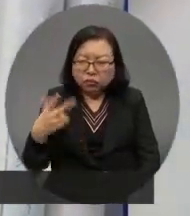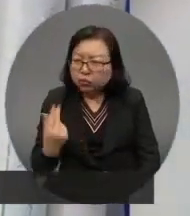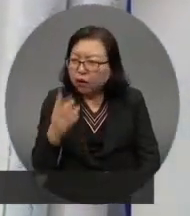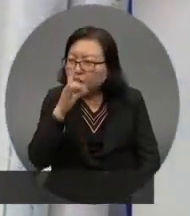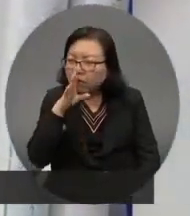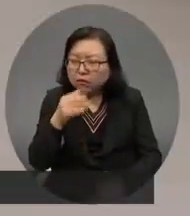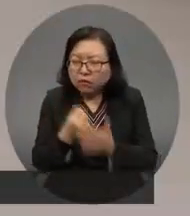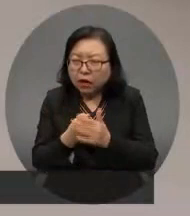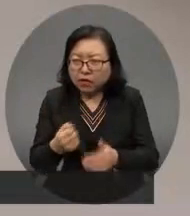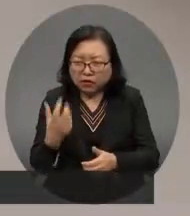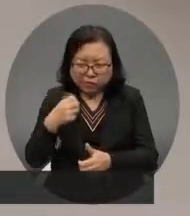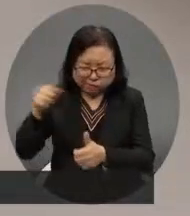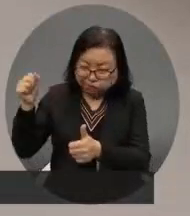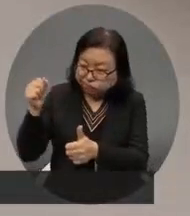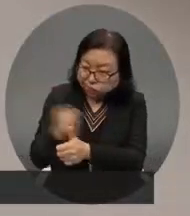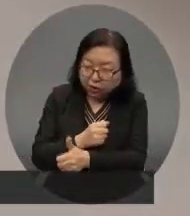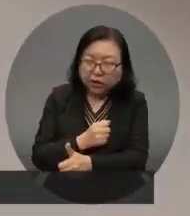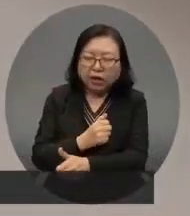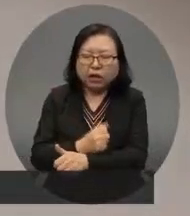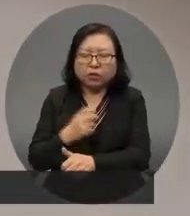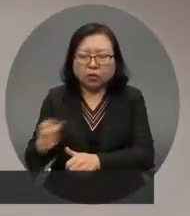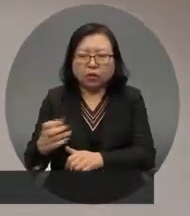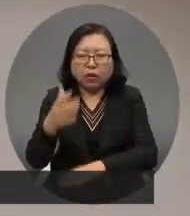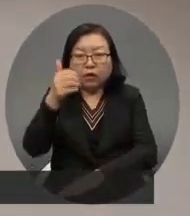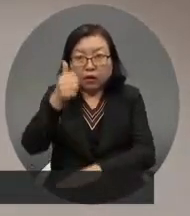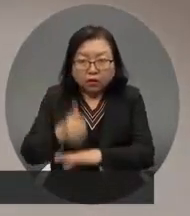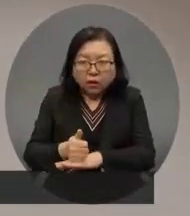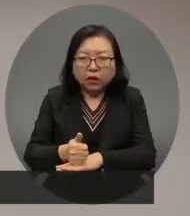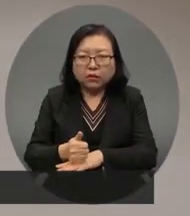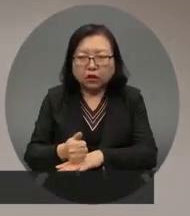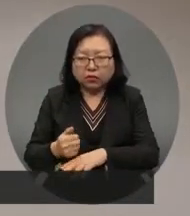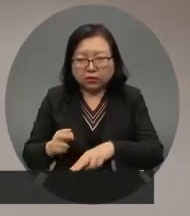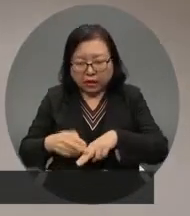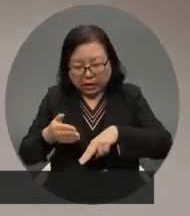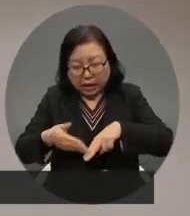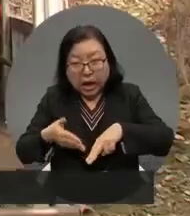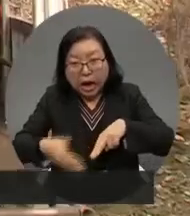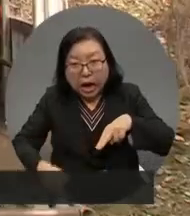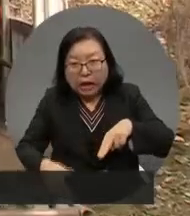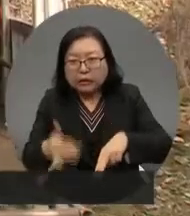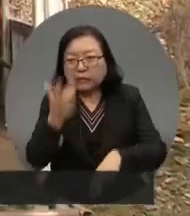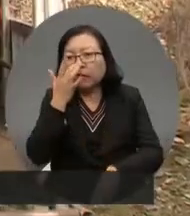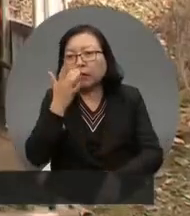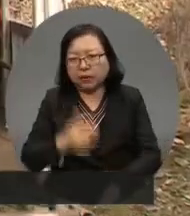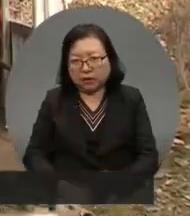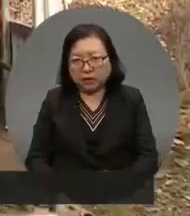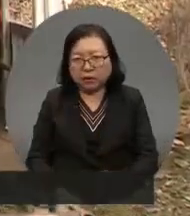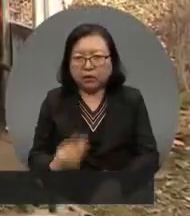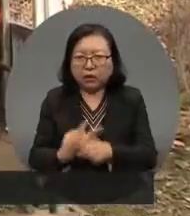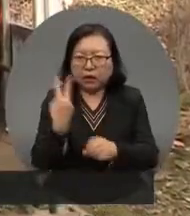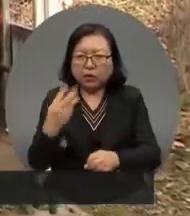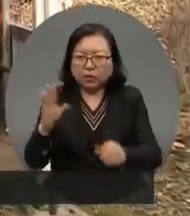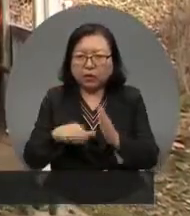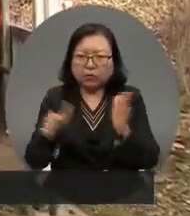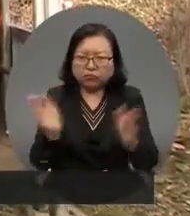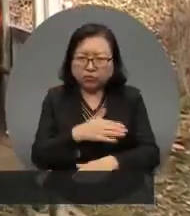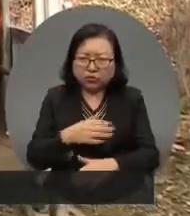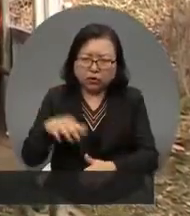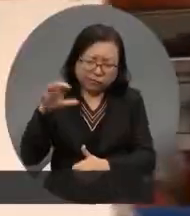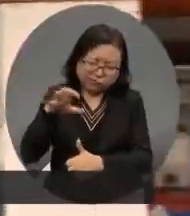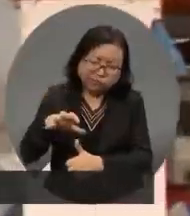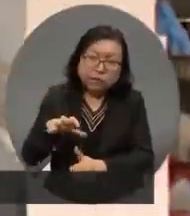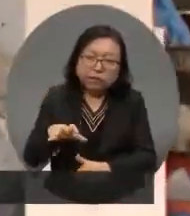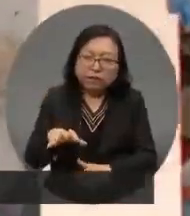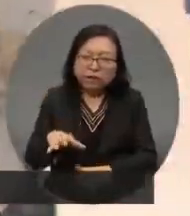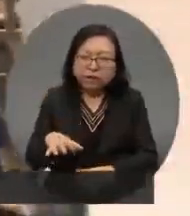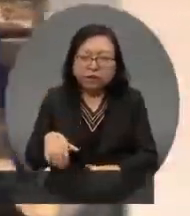둔기로 폭행까지 당했고 결국 후유증으로 하반신도 마비됐습니다. 3년 전부터 학대가 이어졌지만 인근